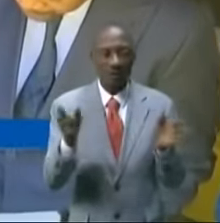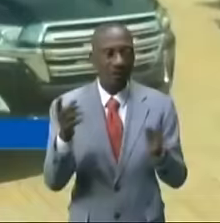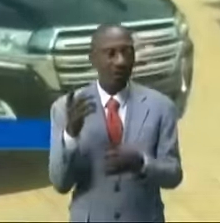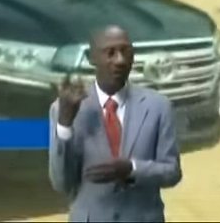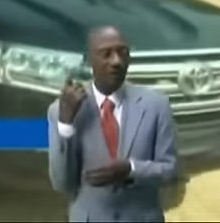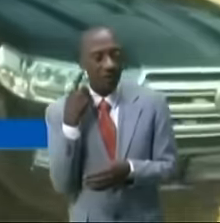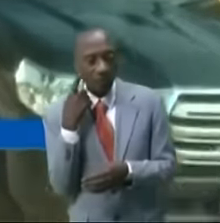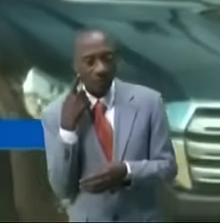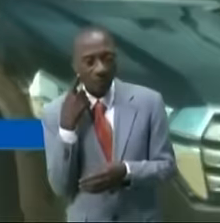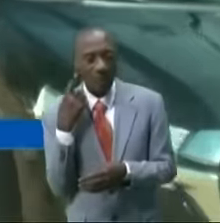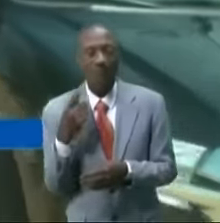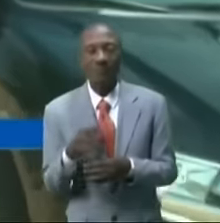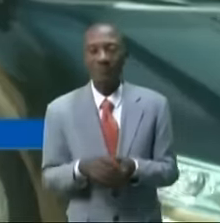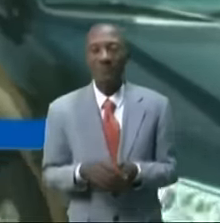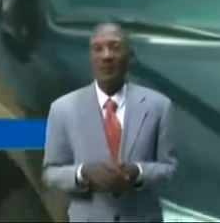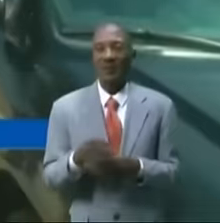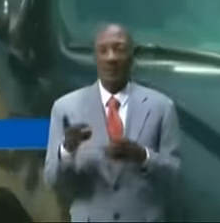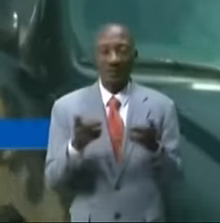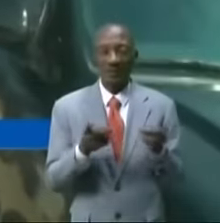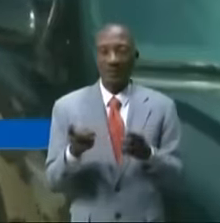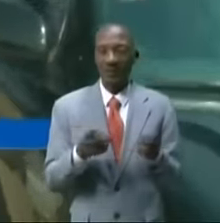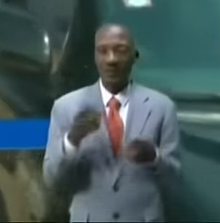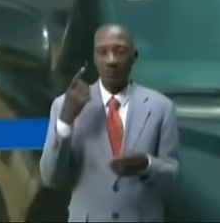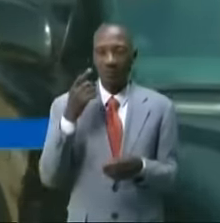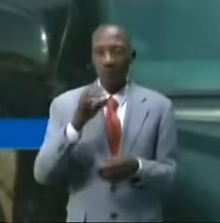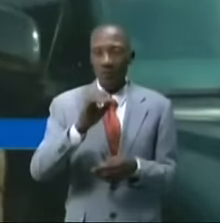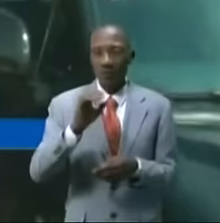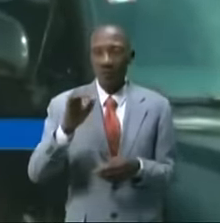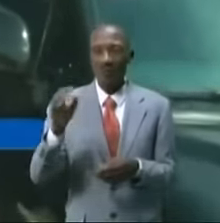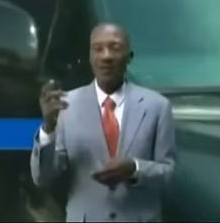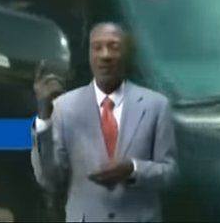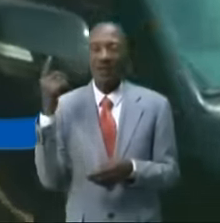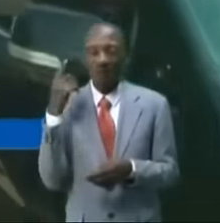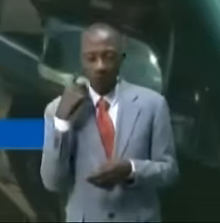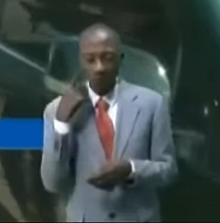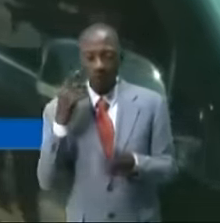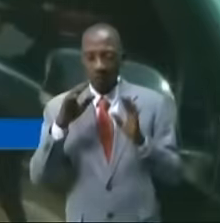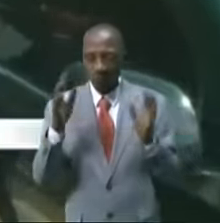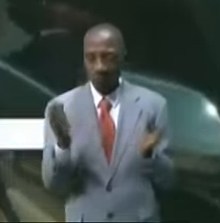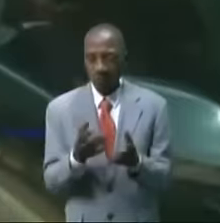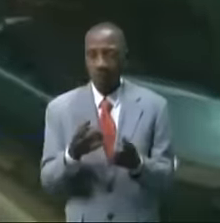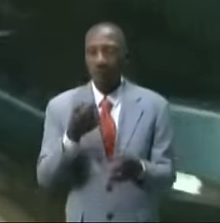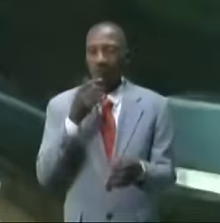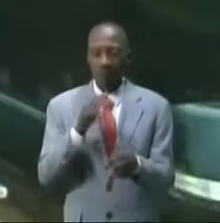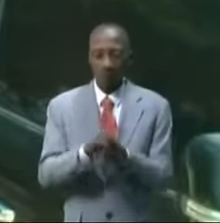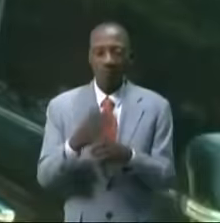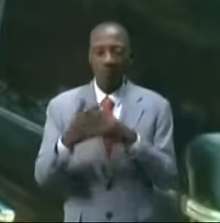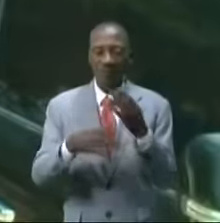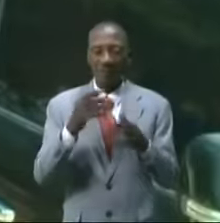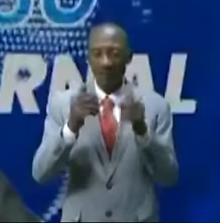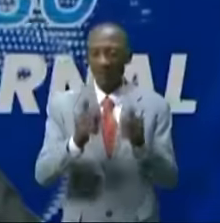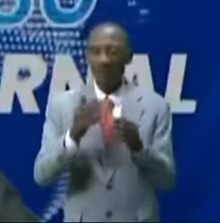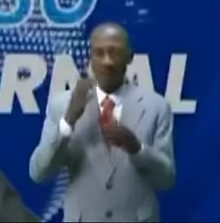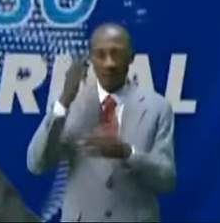là, le DG de l'OCC s'est rendu à l'agence de Lukala.